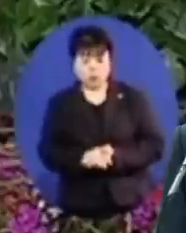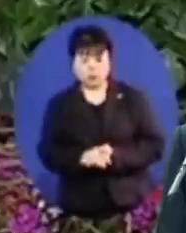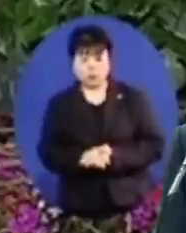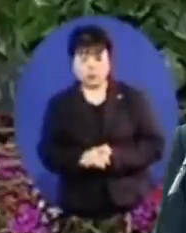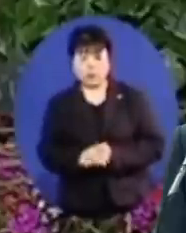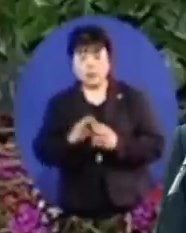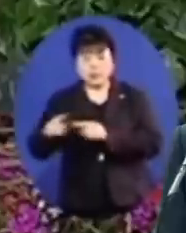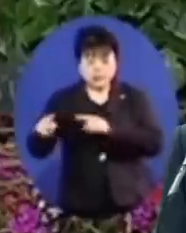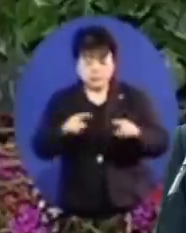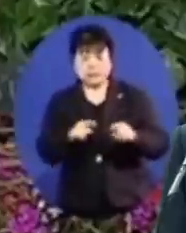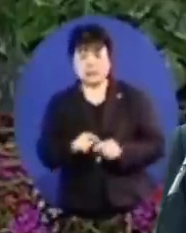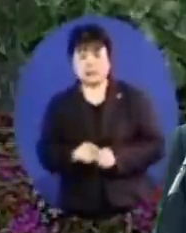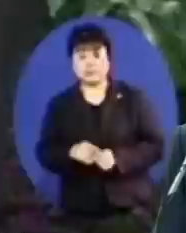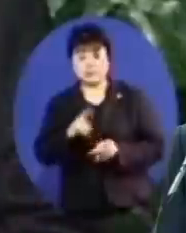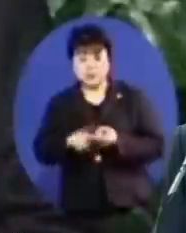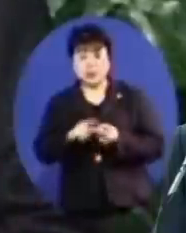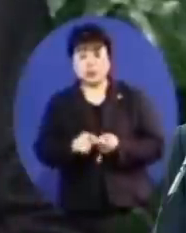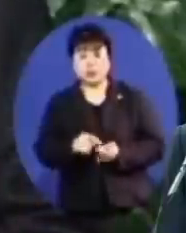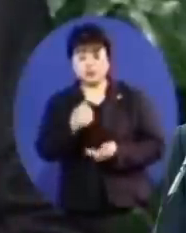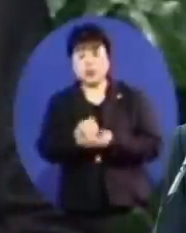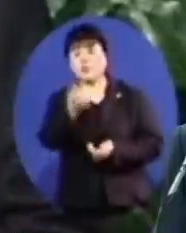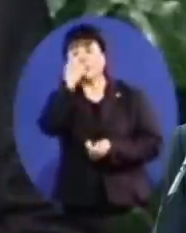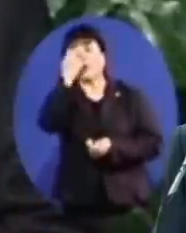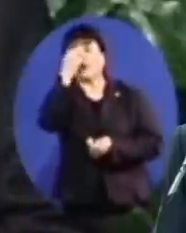정치인은 정치인으로서 죄책이 있고